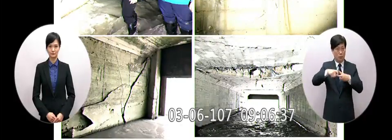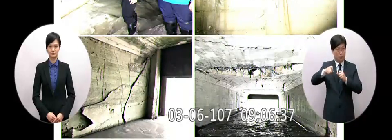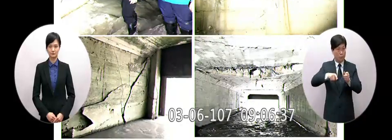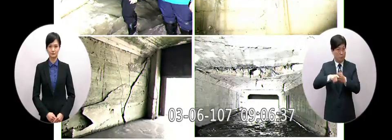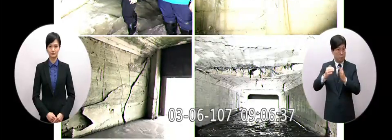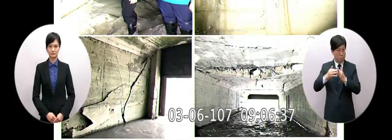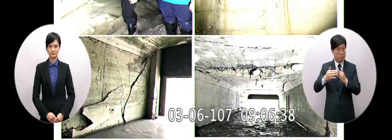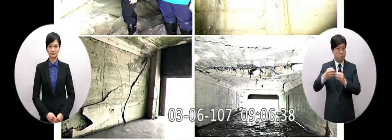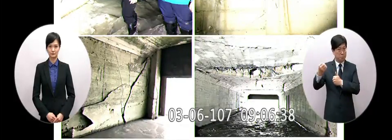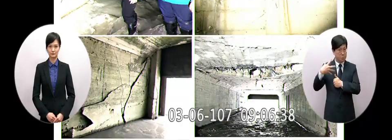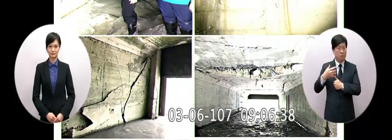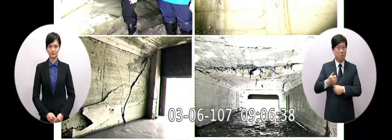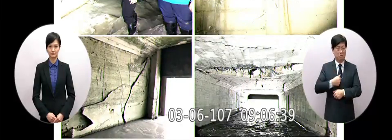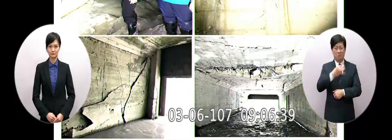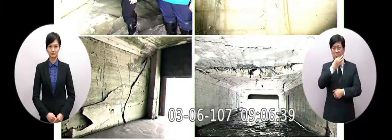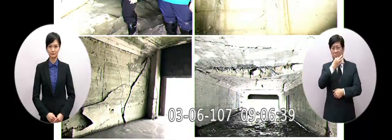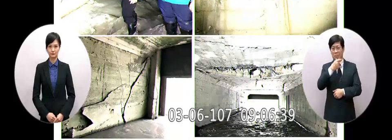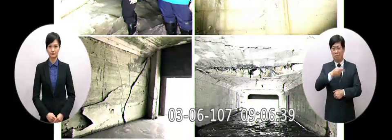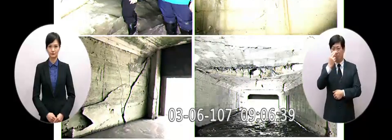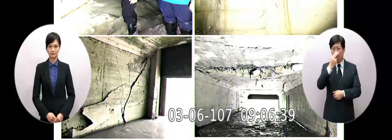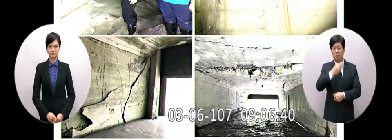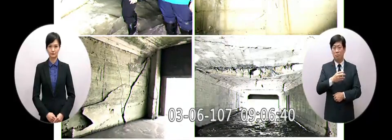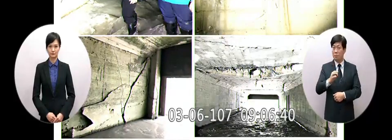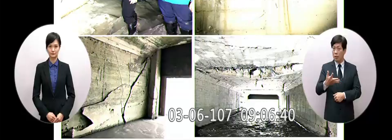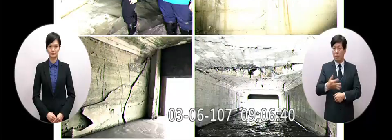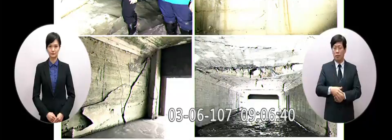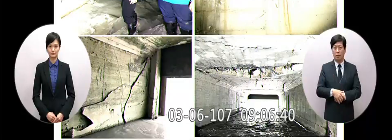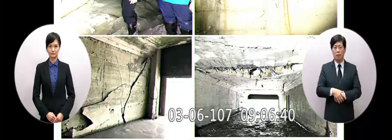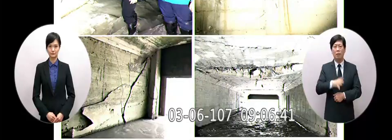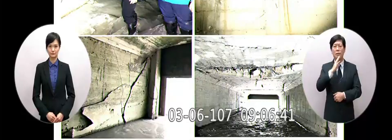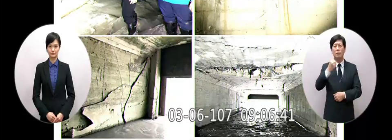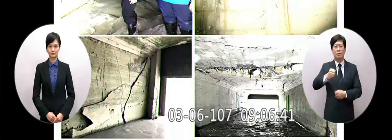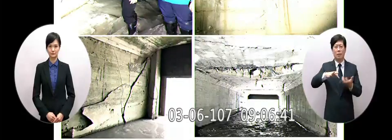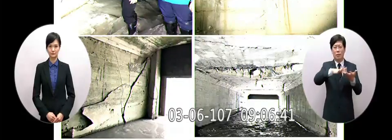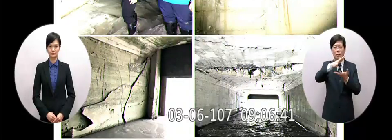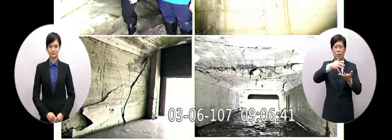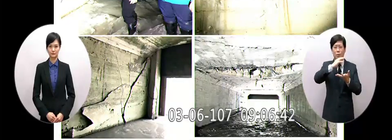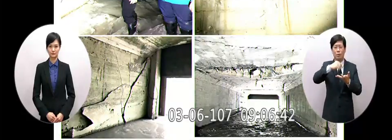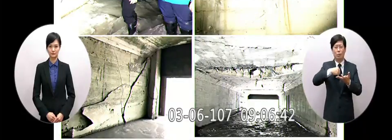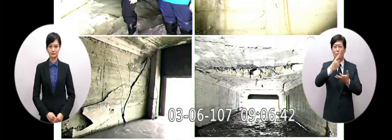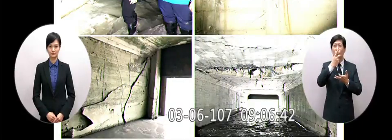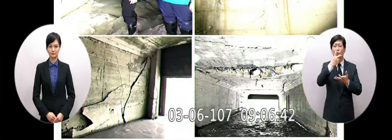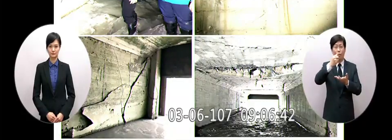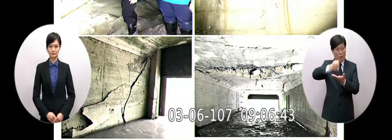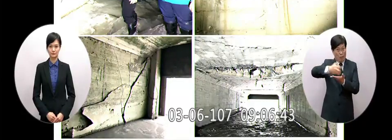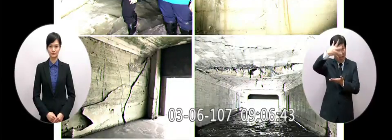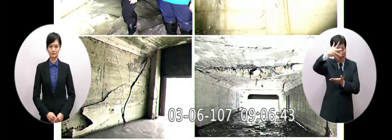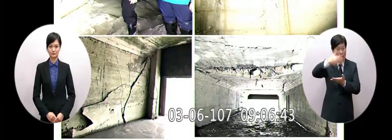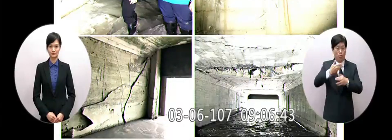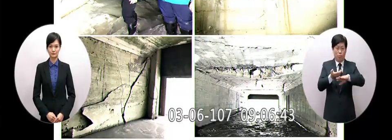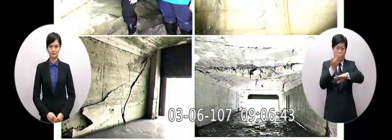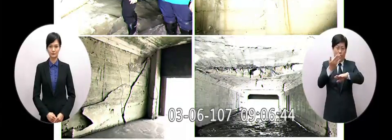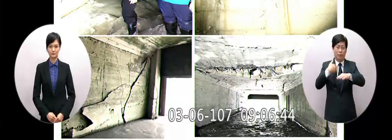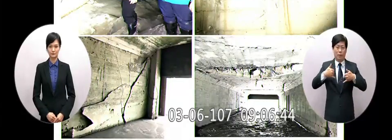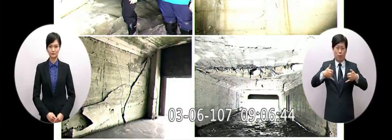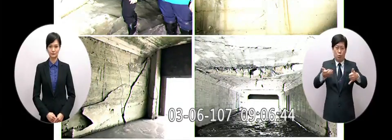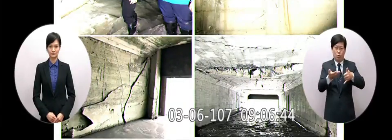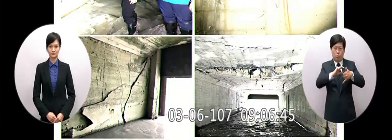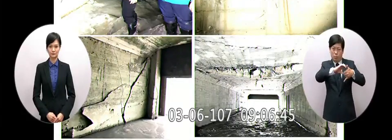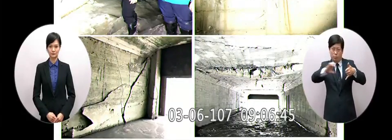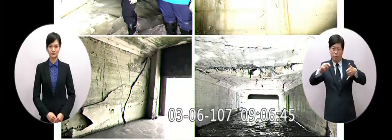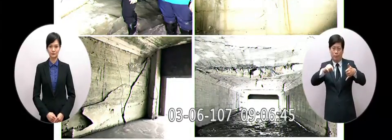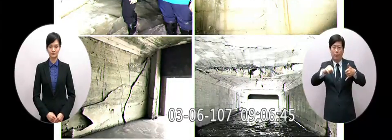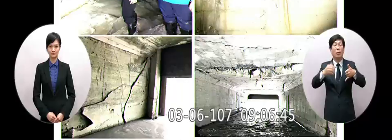程专家也说，这个其实是非常危险，因为它就在云翠大楼的上面，好，这是在马路上，所以